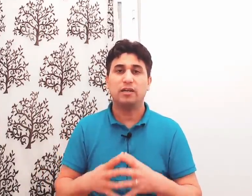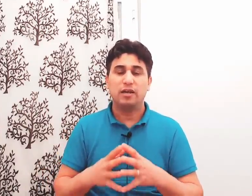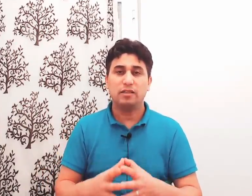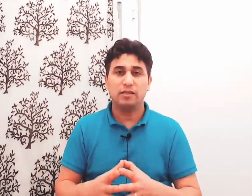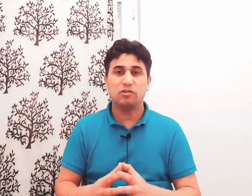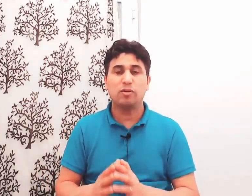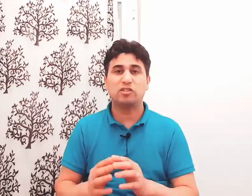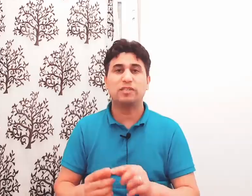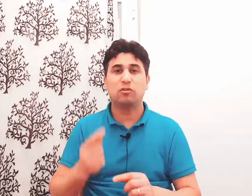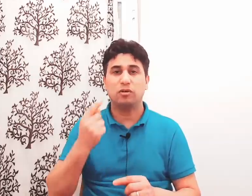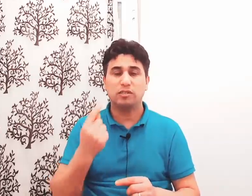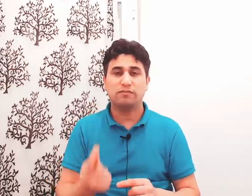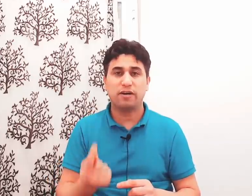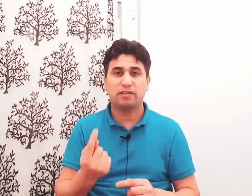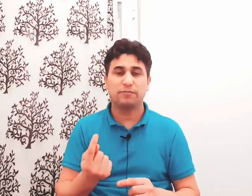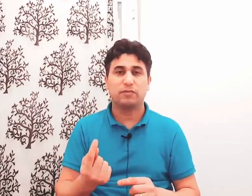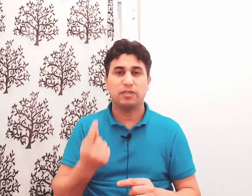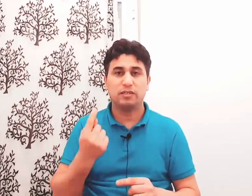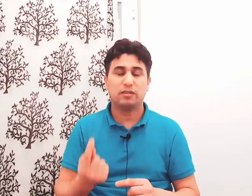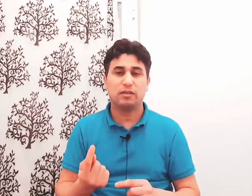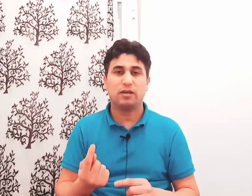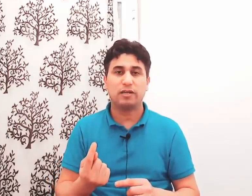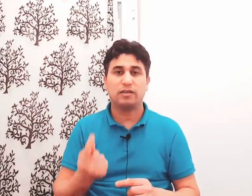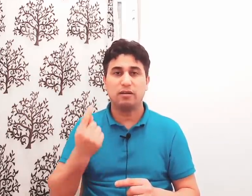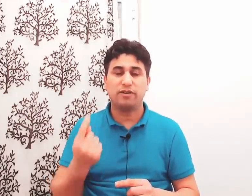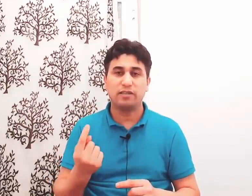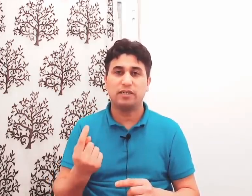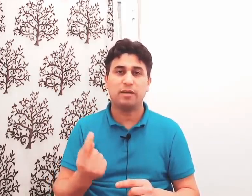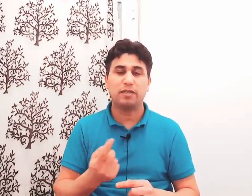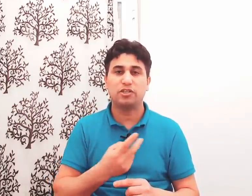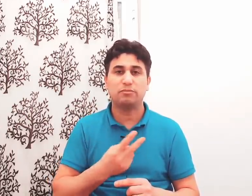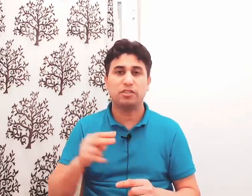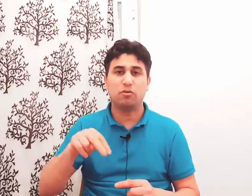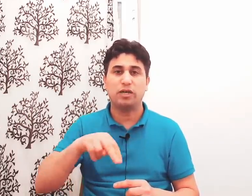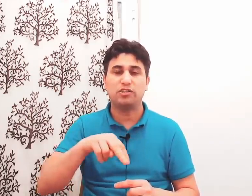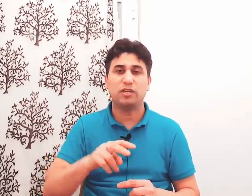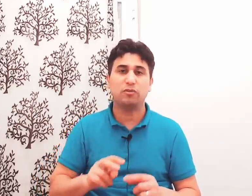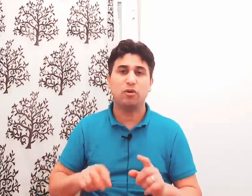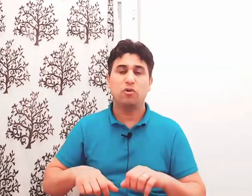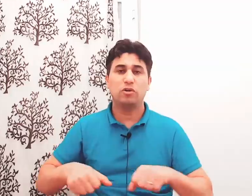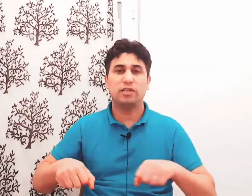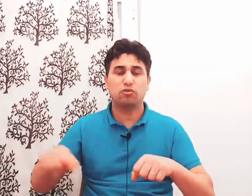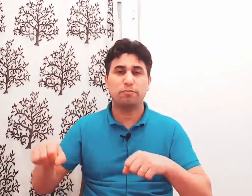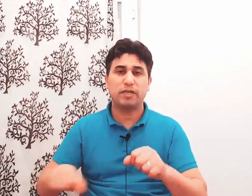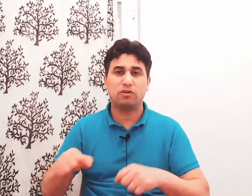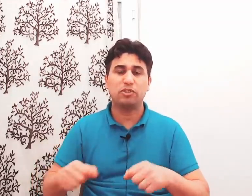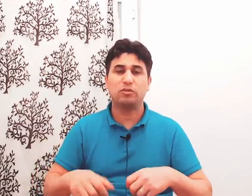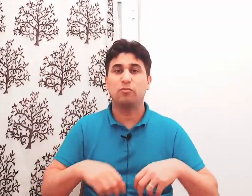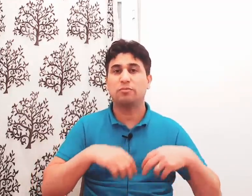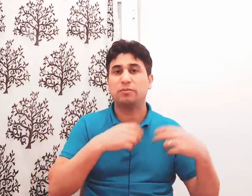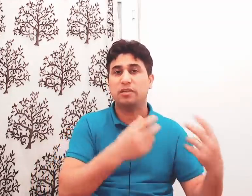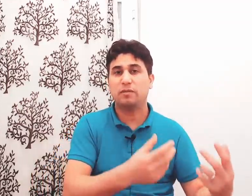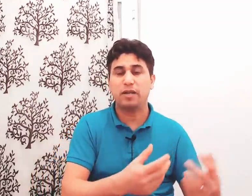آخره. هاد الناس هما خاصهم يديروه فردي، يعني الرياضه الفرديه، ما يمكنش تمشي انت واحد تجريو ولا ديروا جوج بيكالات